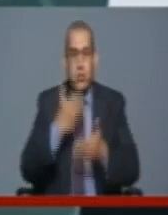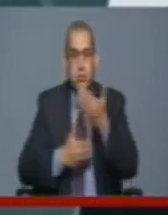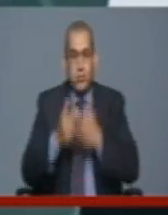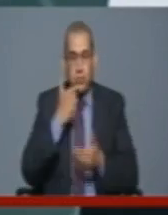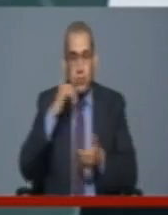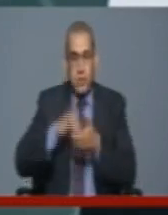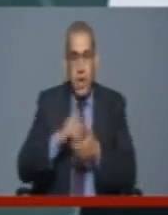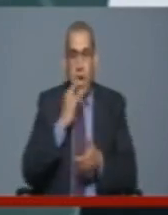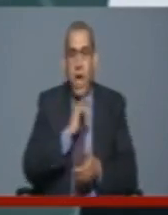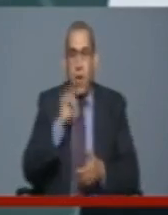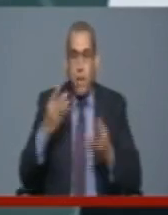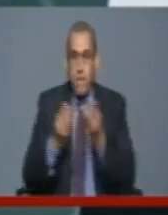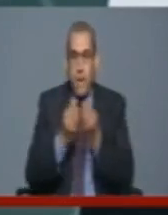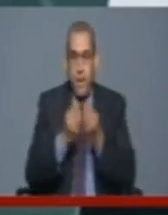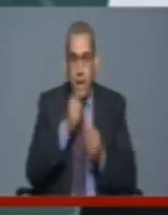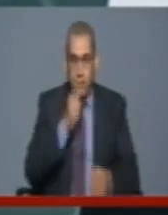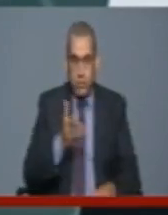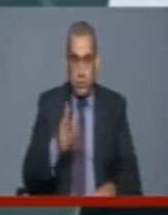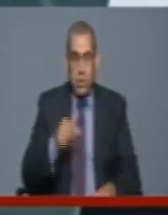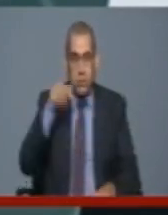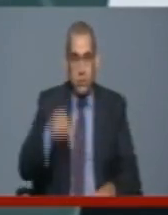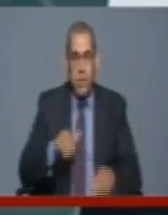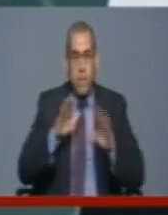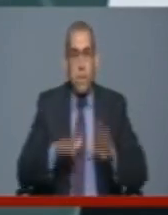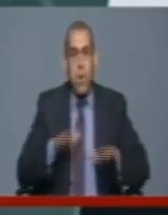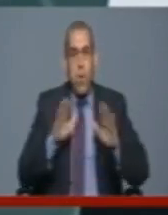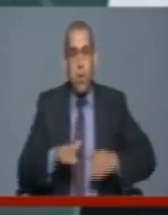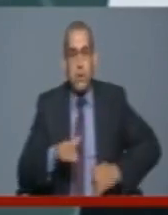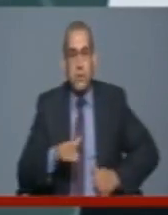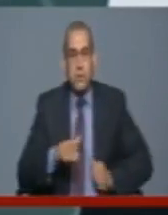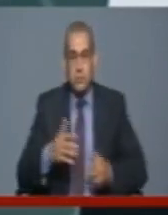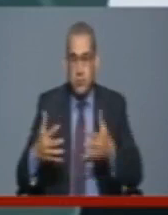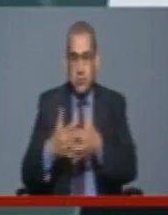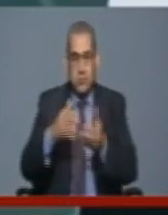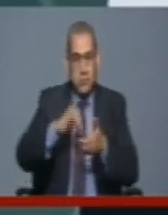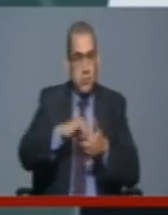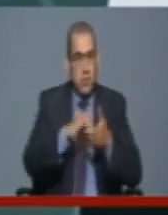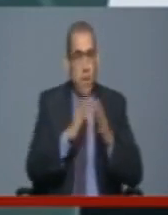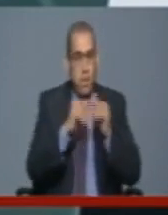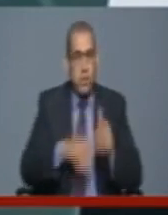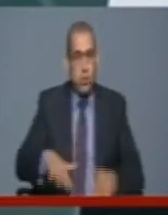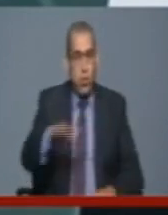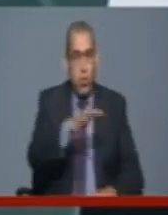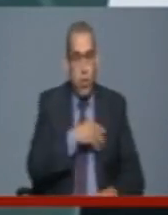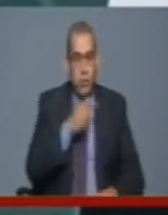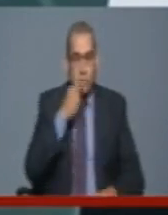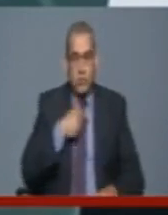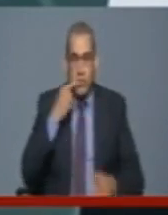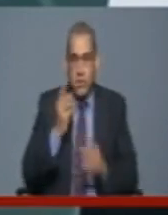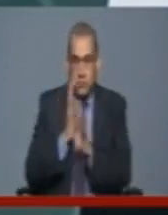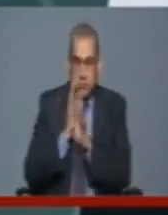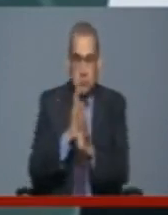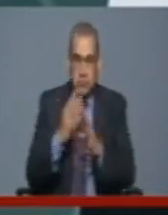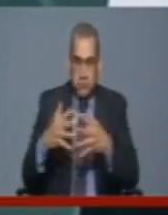وكما تعاهدنا معا بأن تظل وحدة المصريين واصطفافهم